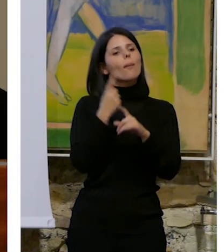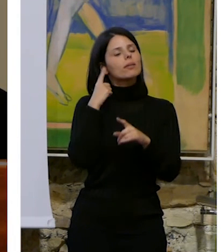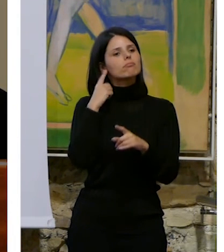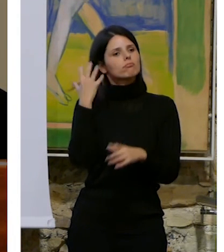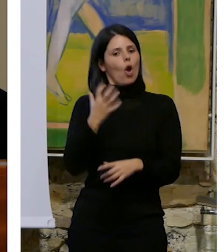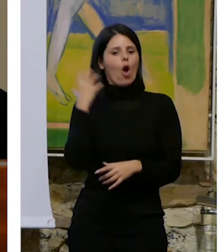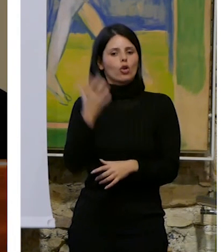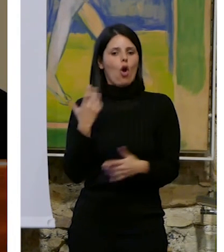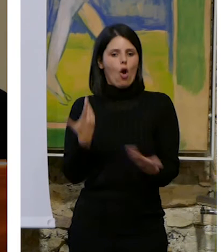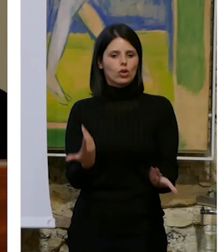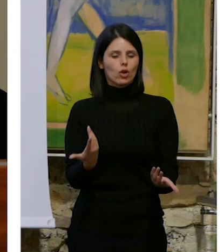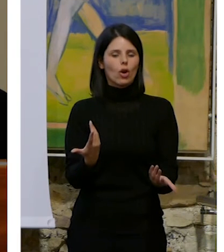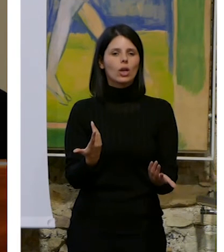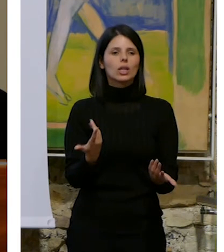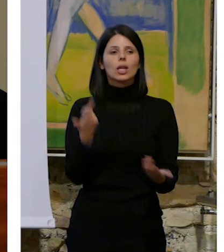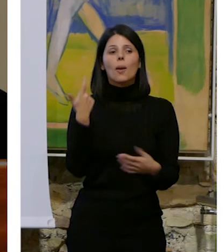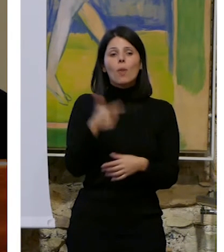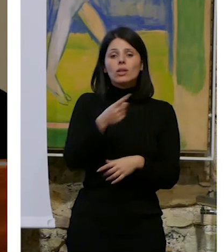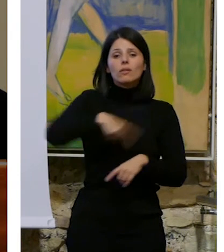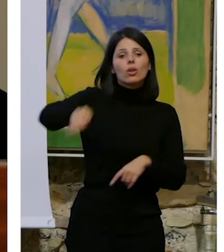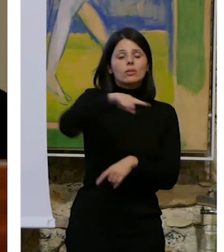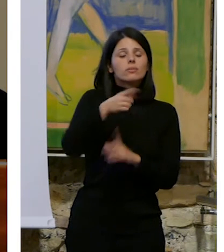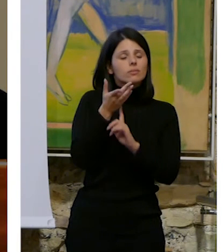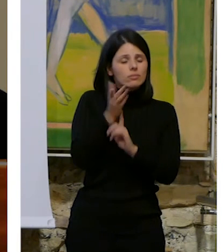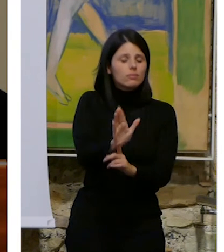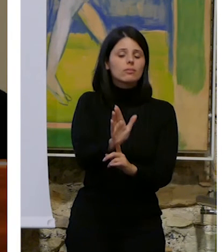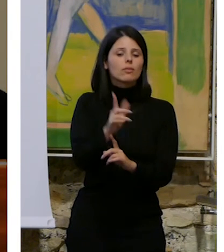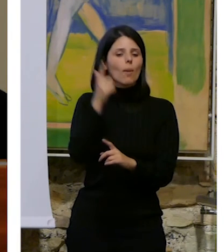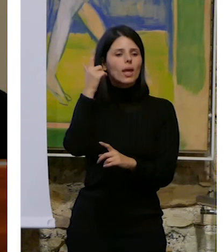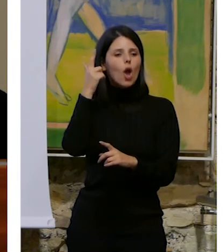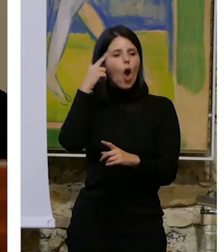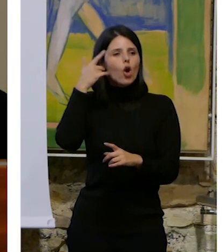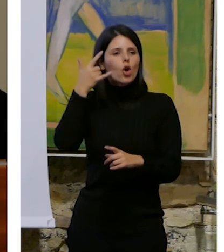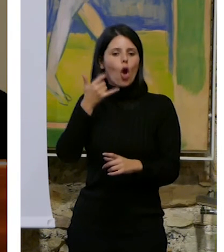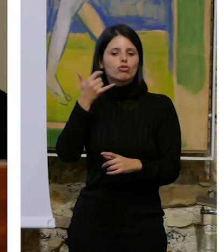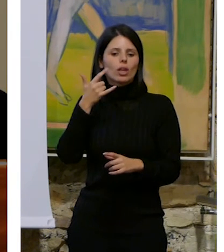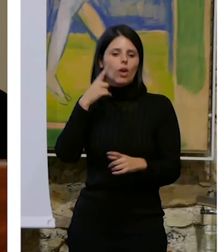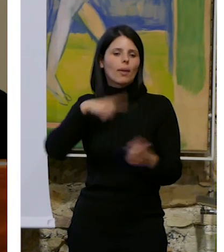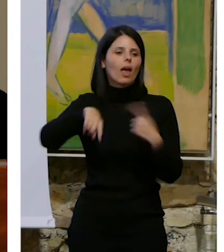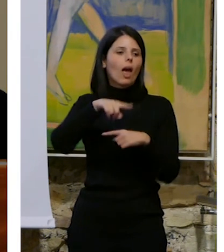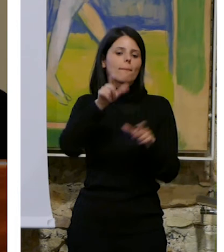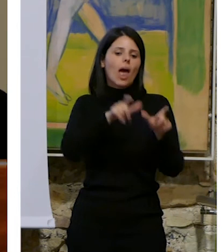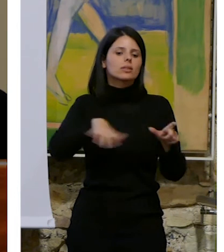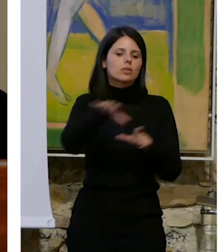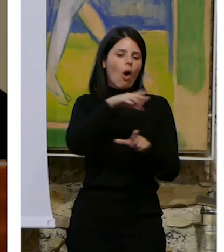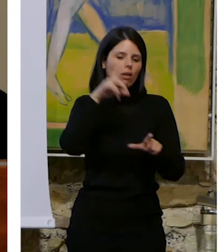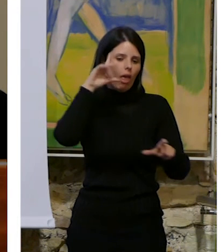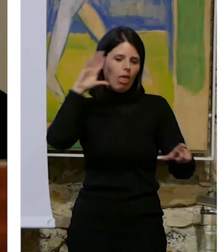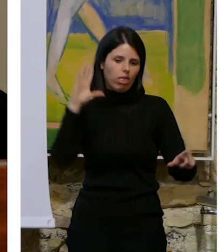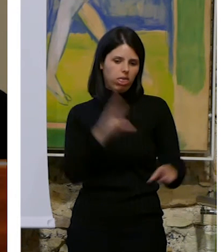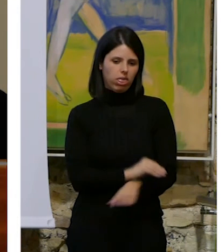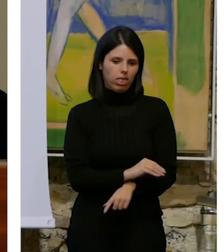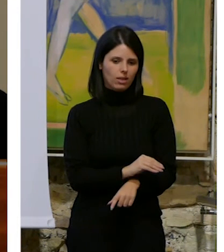fierezza addosso a voi stessi, perché voi rappresentate una parte cosciente di una comunità rimbambita. Ed è